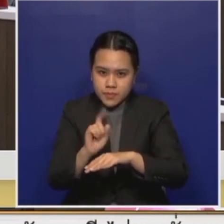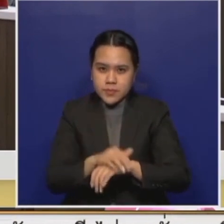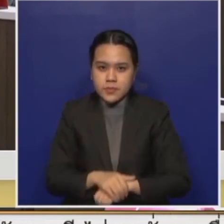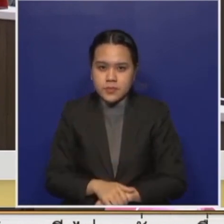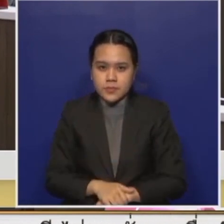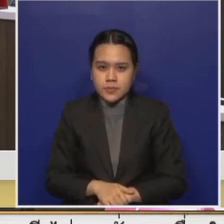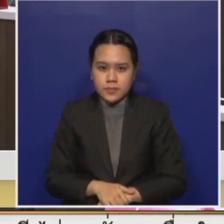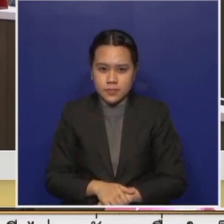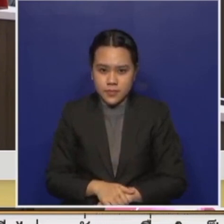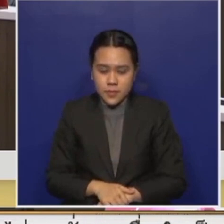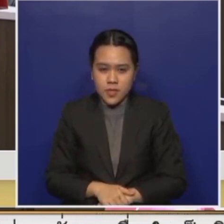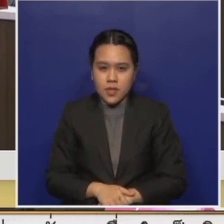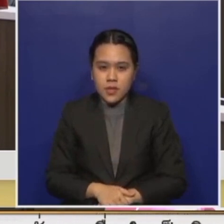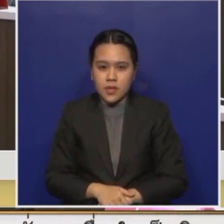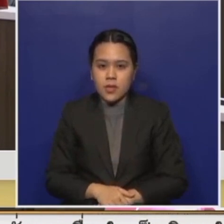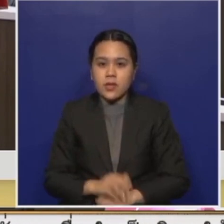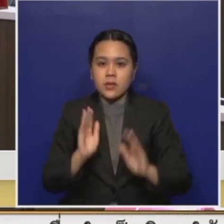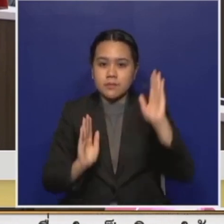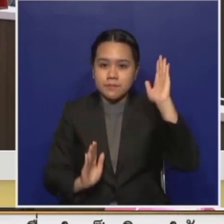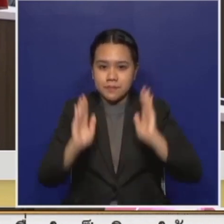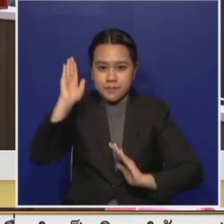ายล้างการปกของระบบประชาิทประตัย